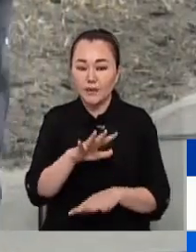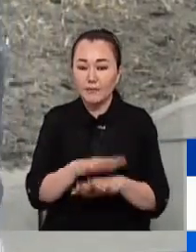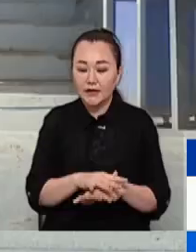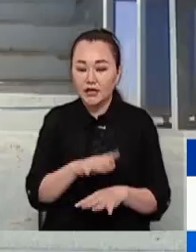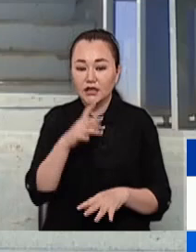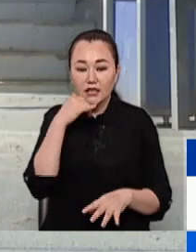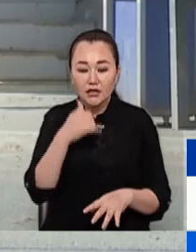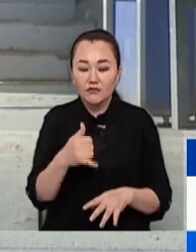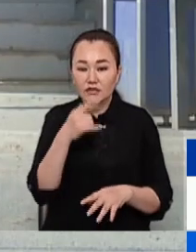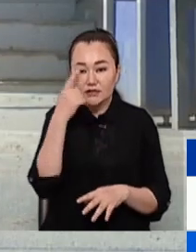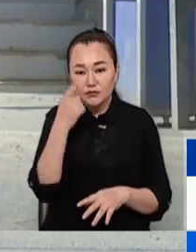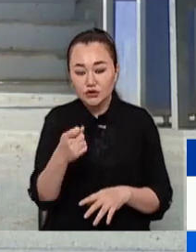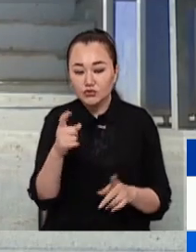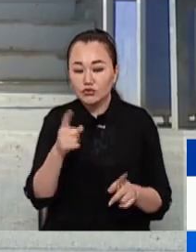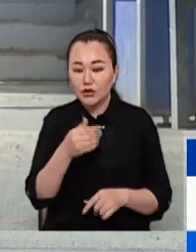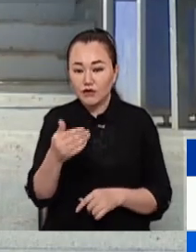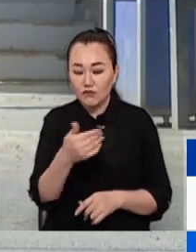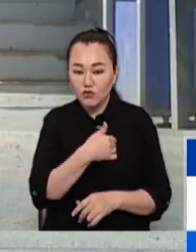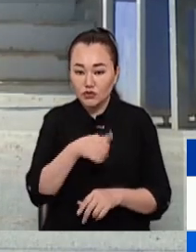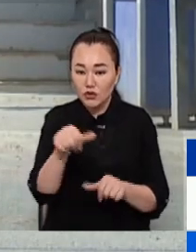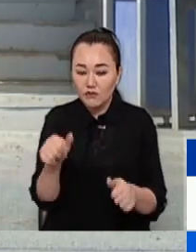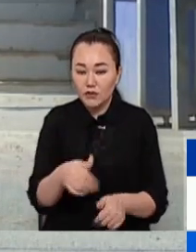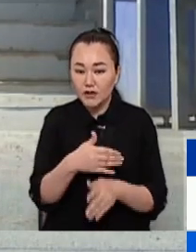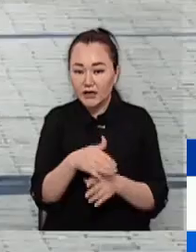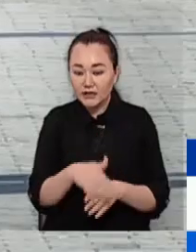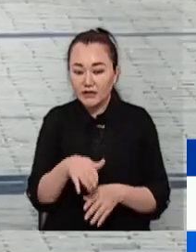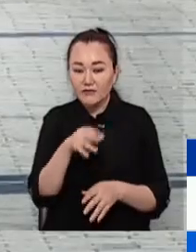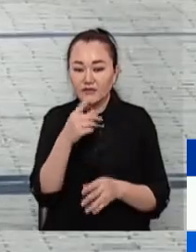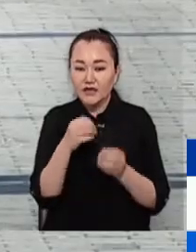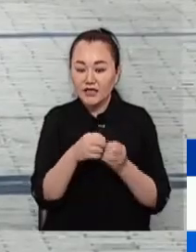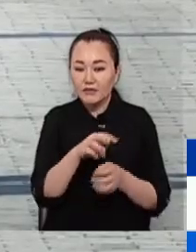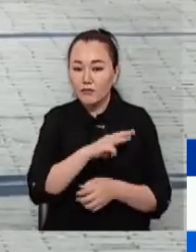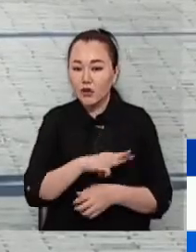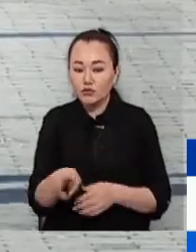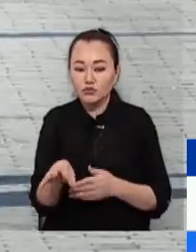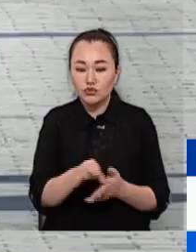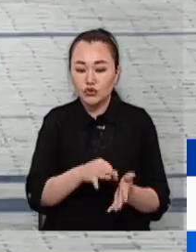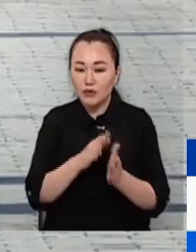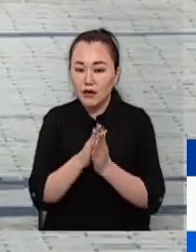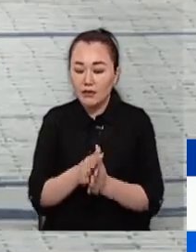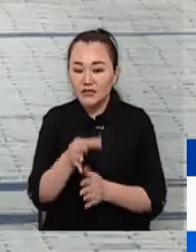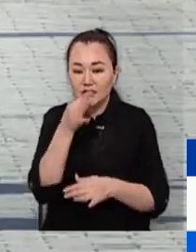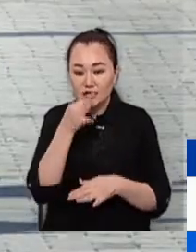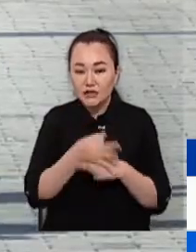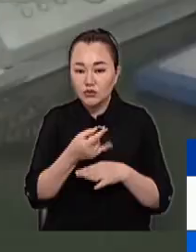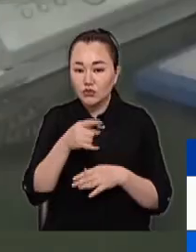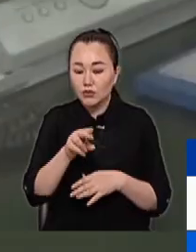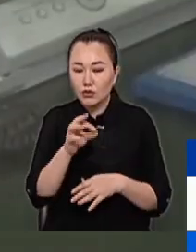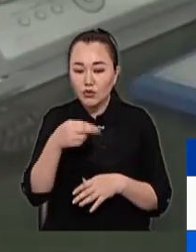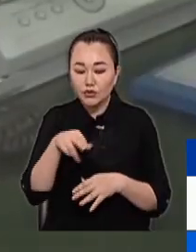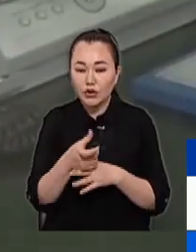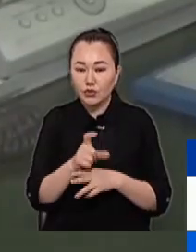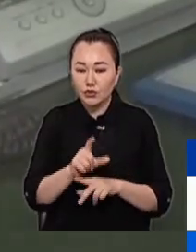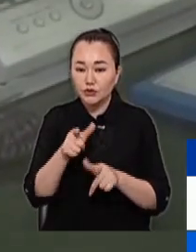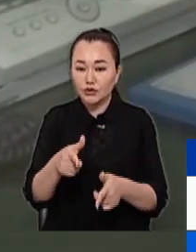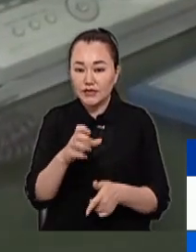По телефону ему сообщили, что на него пытаются оформить кредит в 10 миллионов. Срочно попросили озвучить номер кода, который пришел